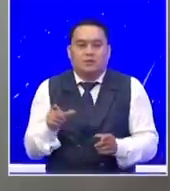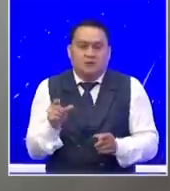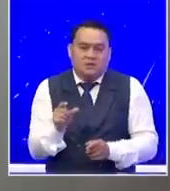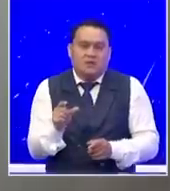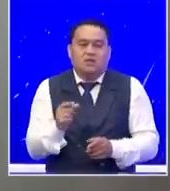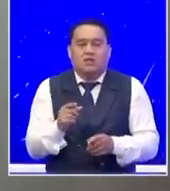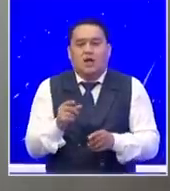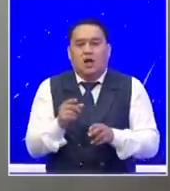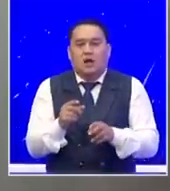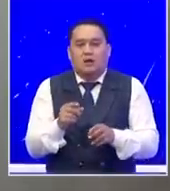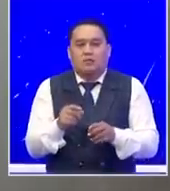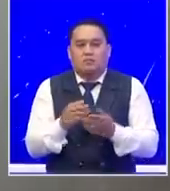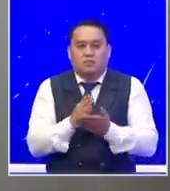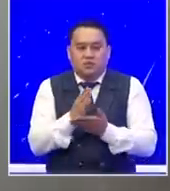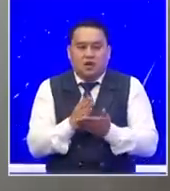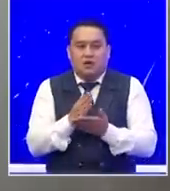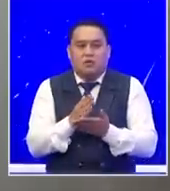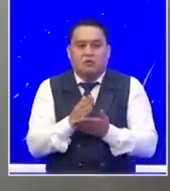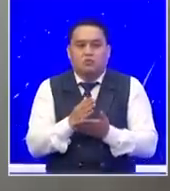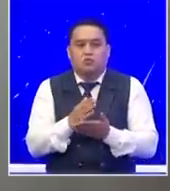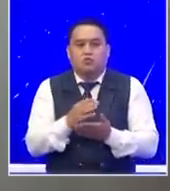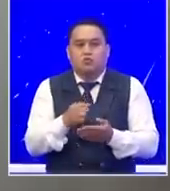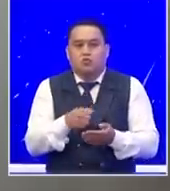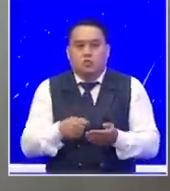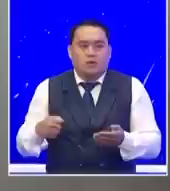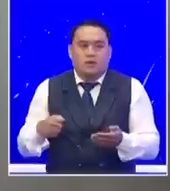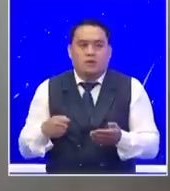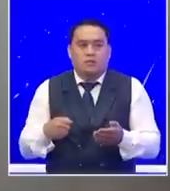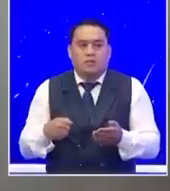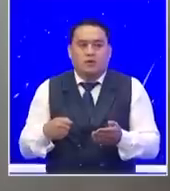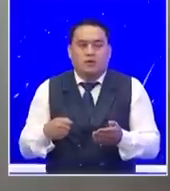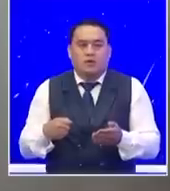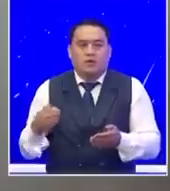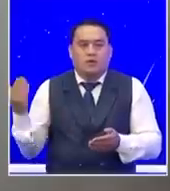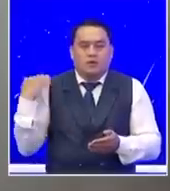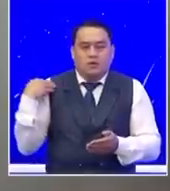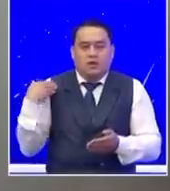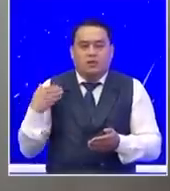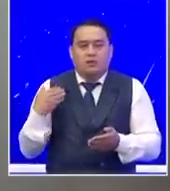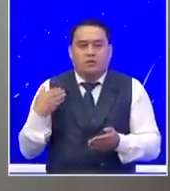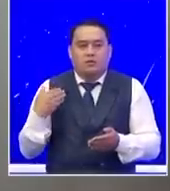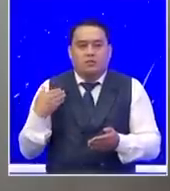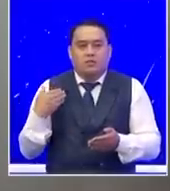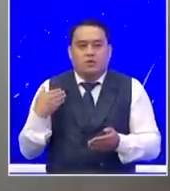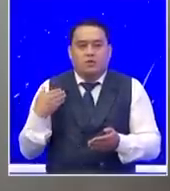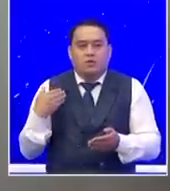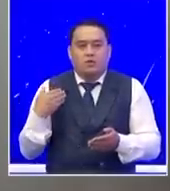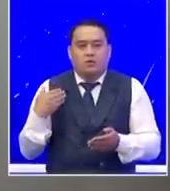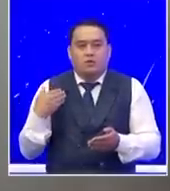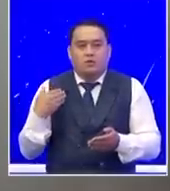әрине. Бәкім болған болатын, соны сумканан алып, вот сол кезде ең бірінші иығынан мен енді көздеп